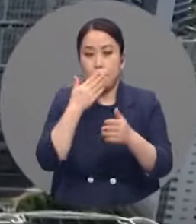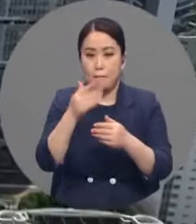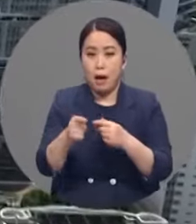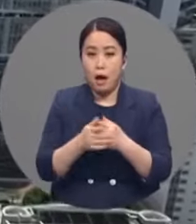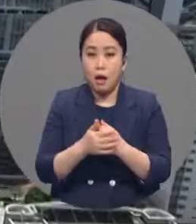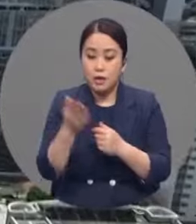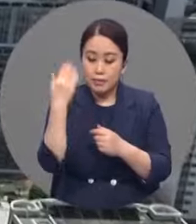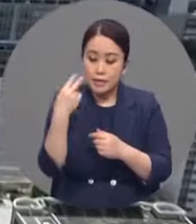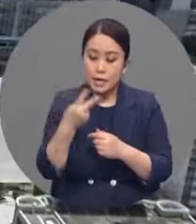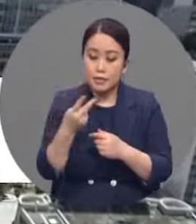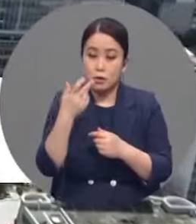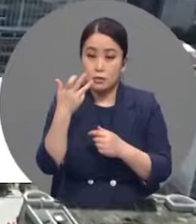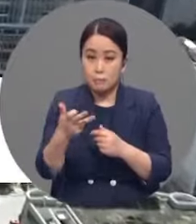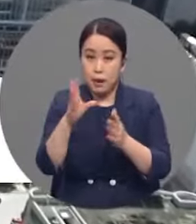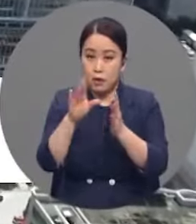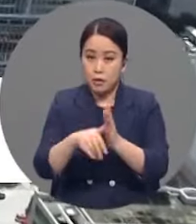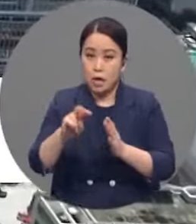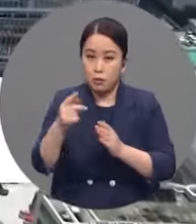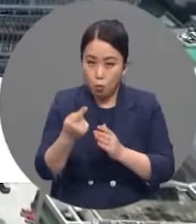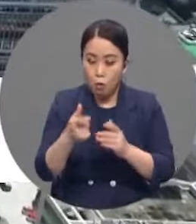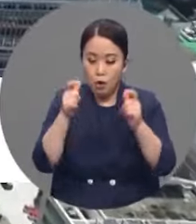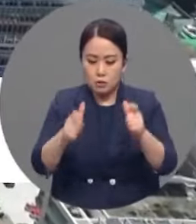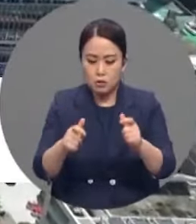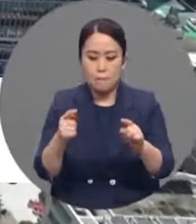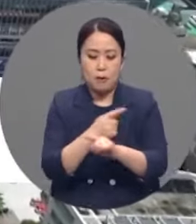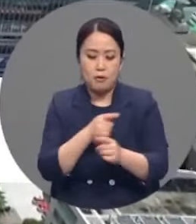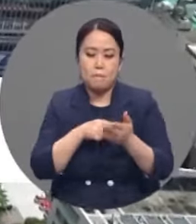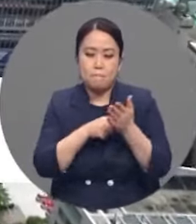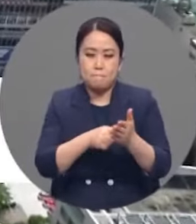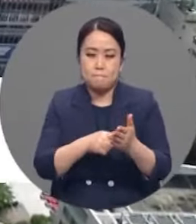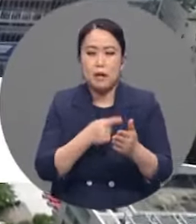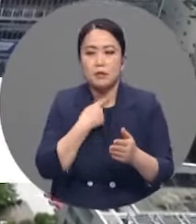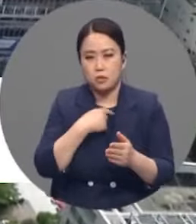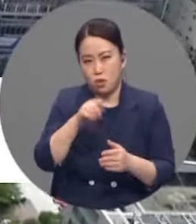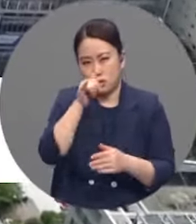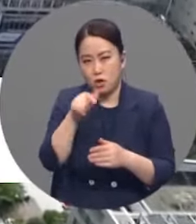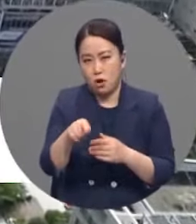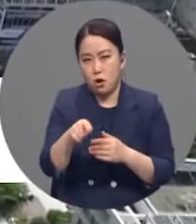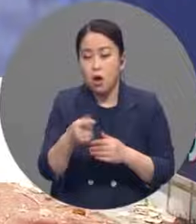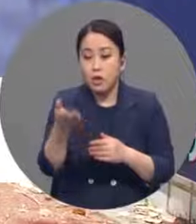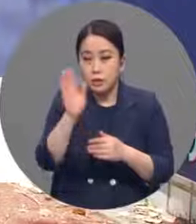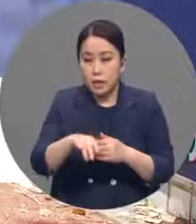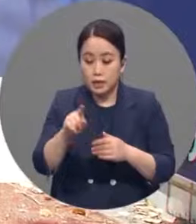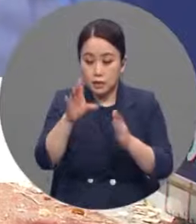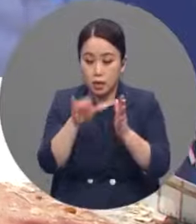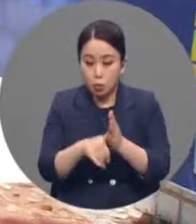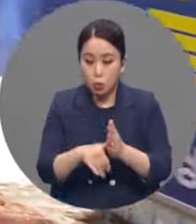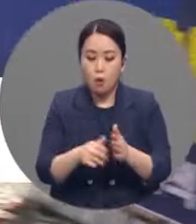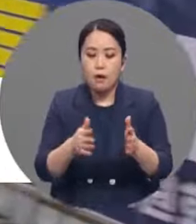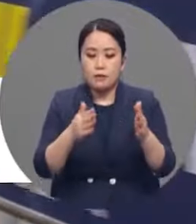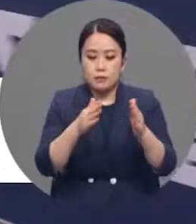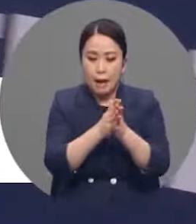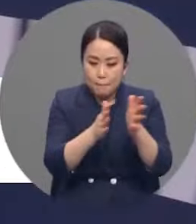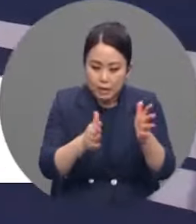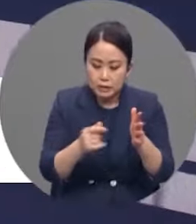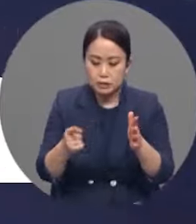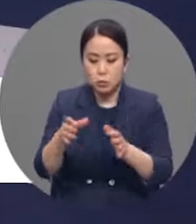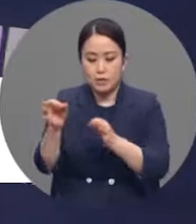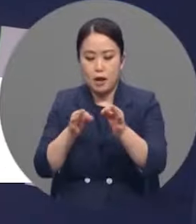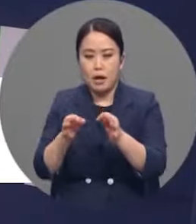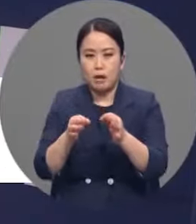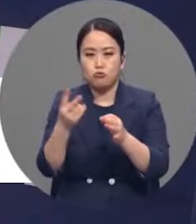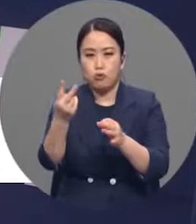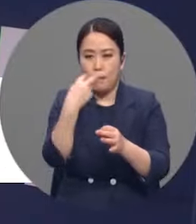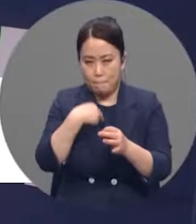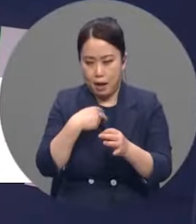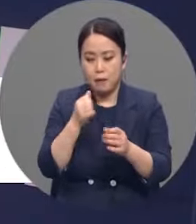지난 2018년에도 지구단위 계획 변경을 시도한 적이 있습니다. 그때도 주상복합을 짓겠다는 계획을 내놨는데